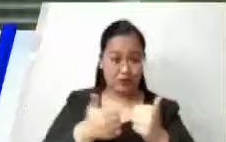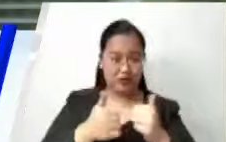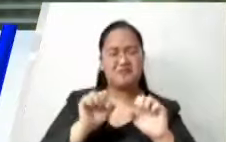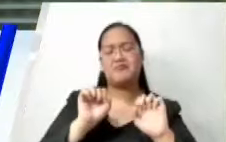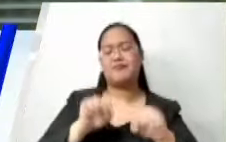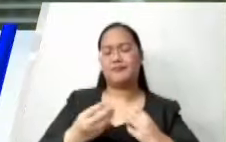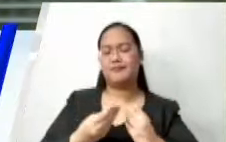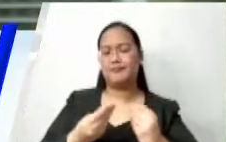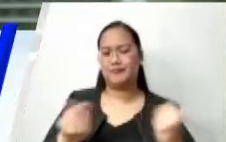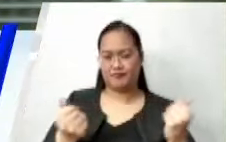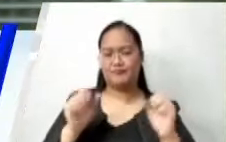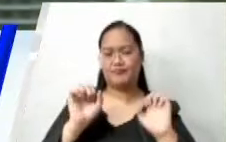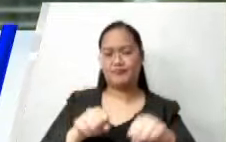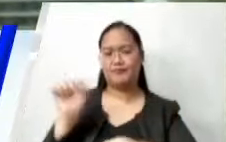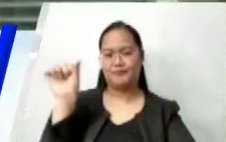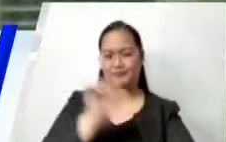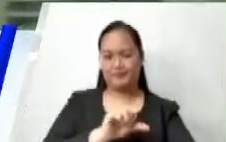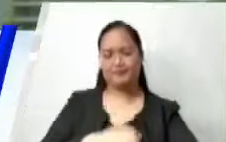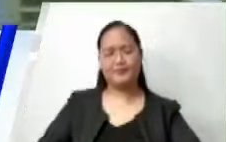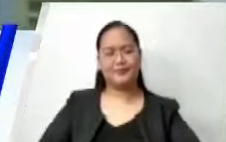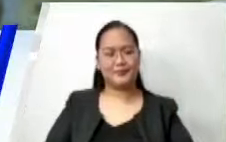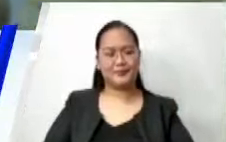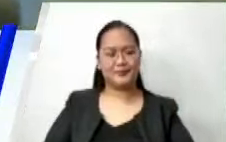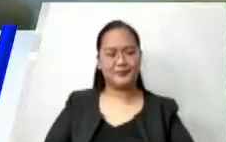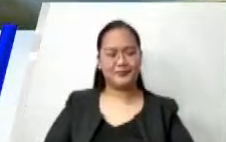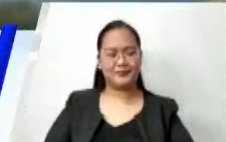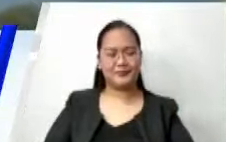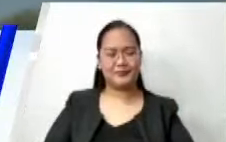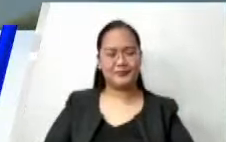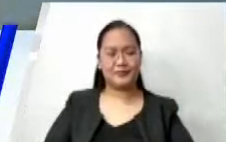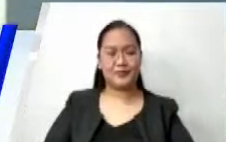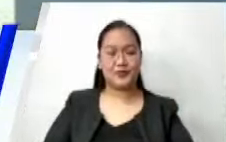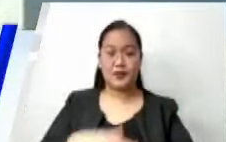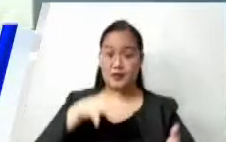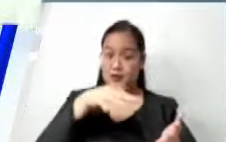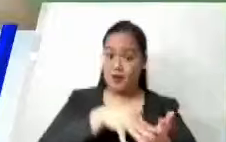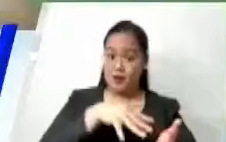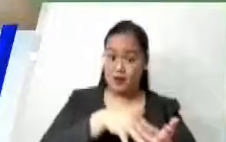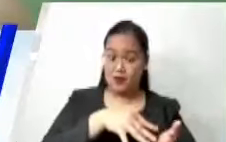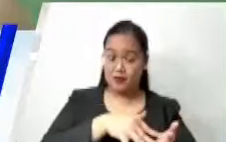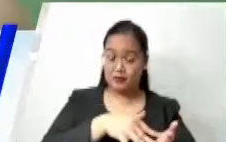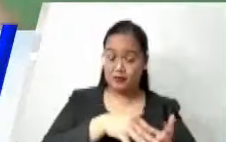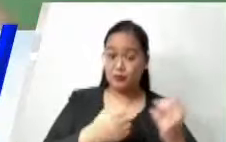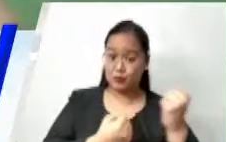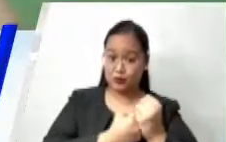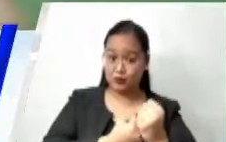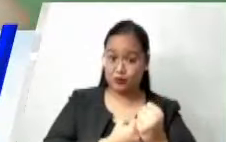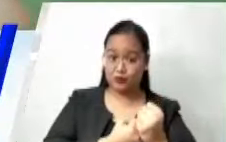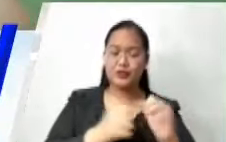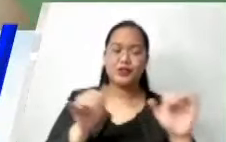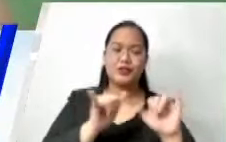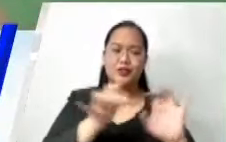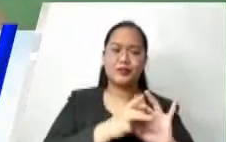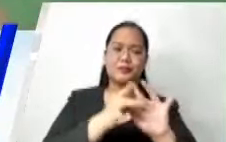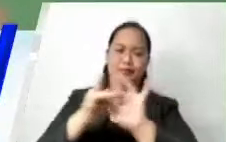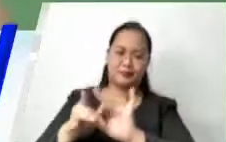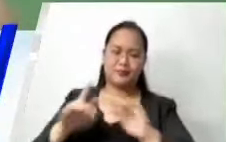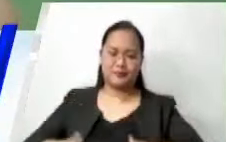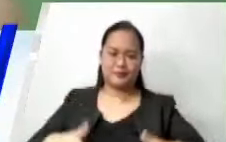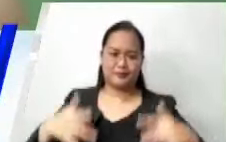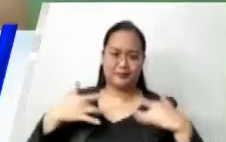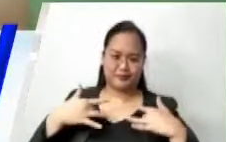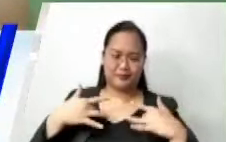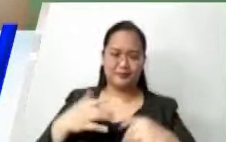i-overcome. Bukod sa pag-aaral, na ituturo rin ng sports ang maayos na pamumuhay. Nag-i-inline yung mga gagawin mo, like yung pagtulog